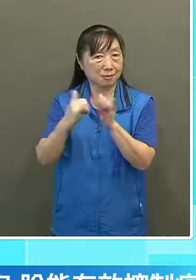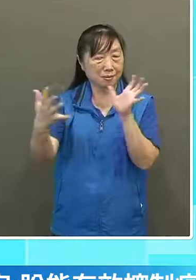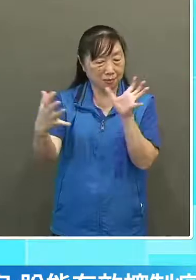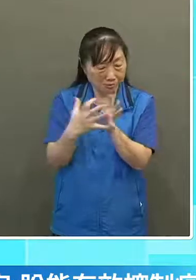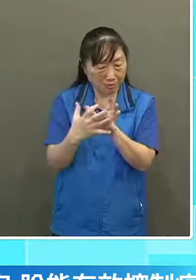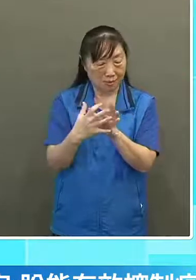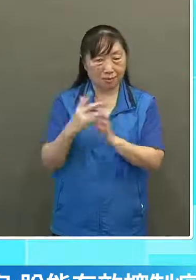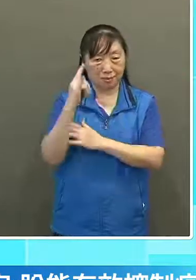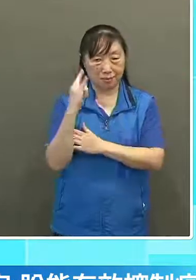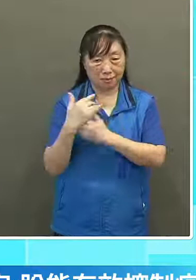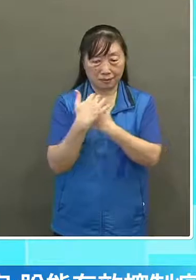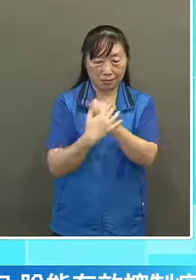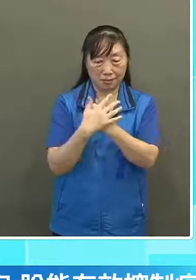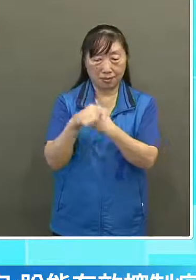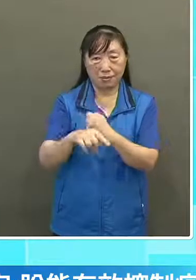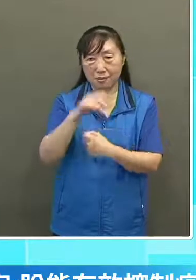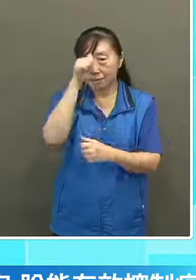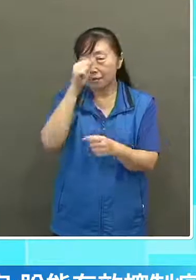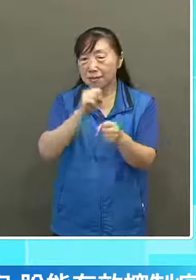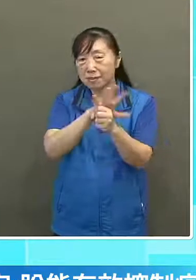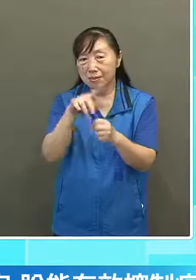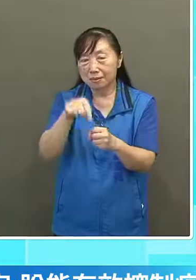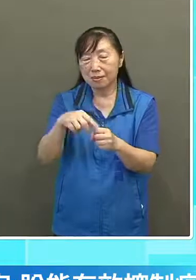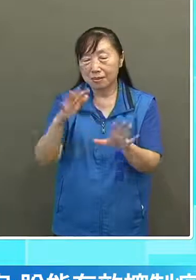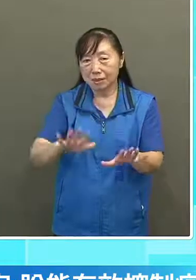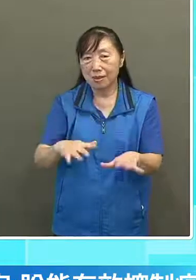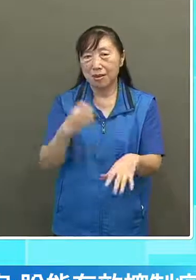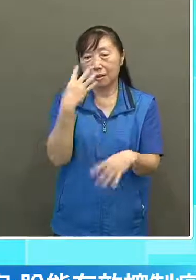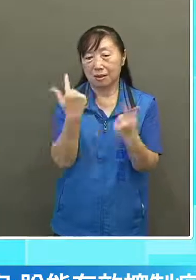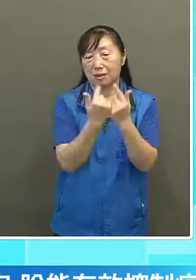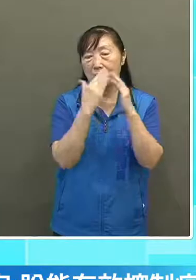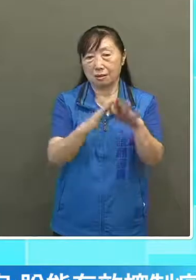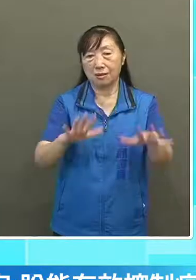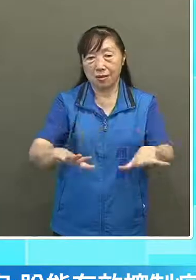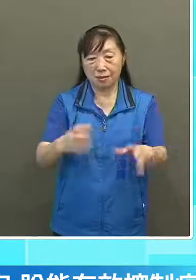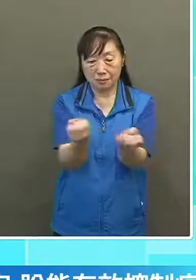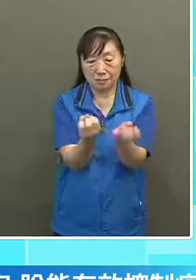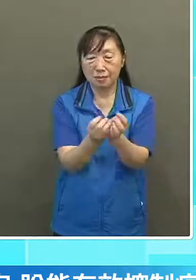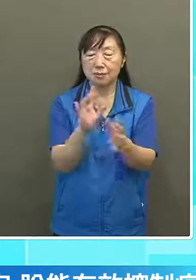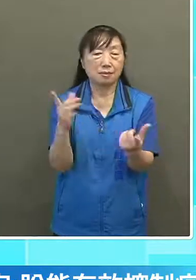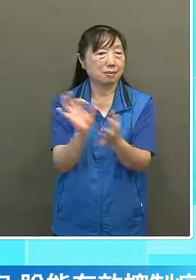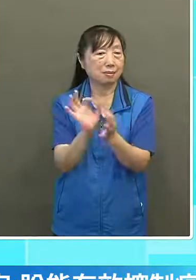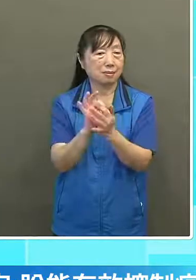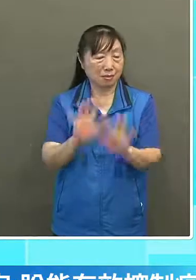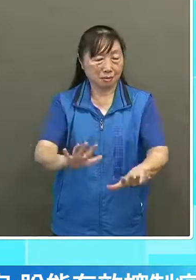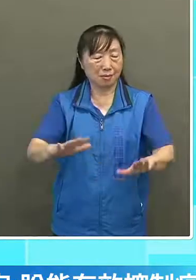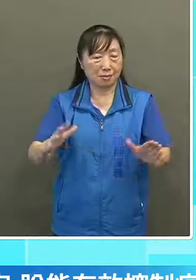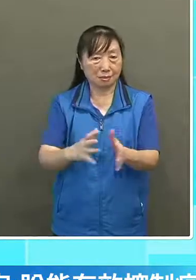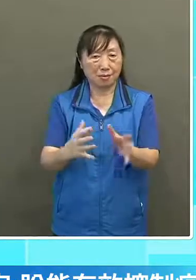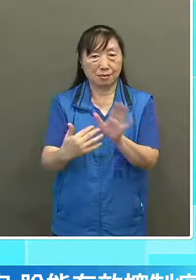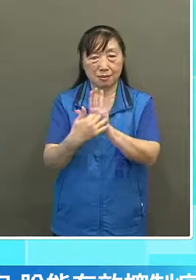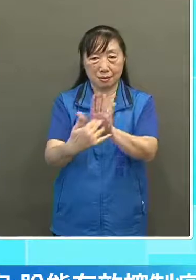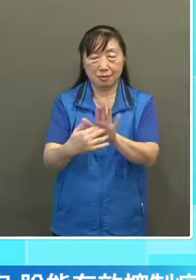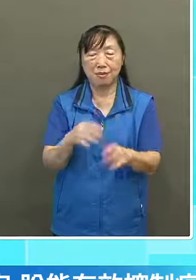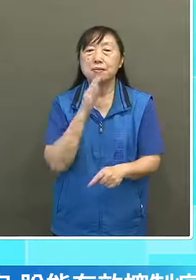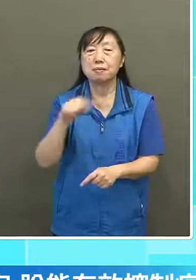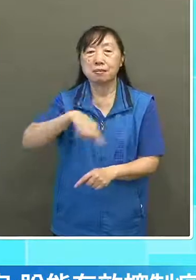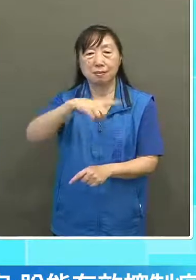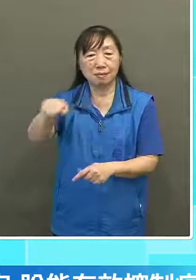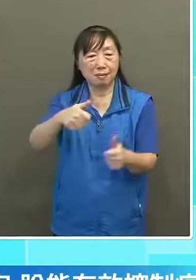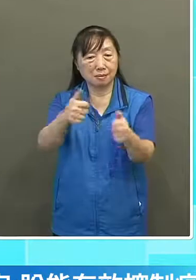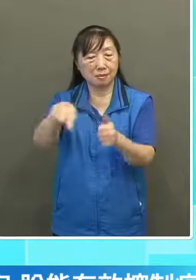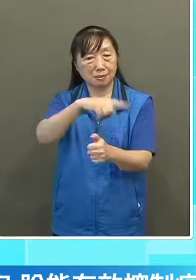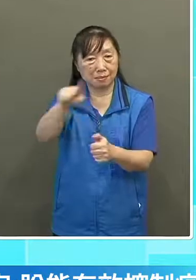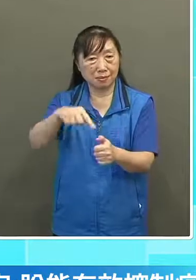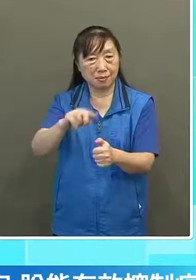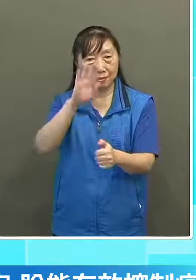想 Delta 最后还是进来了，在新北发生，我们就一起来面对。再一次的谢谢我们所有民众跟我们一起把这